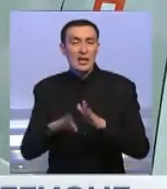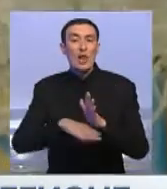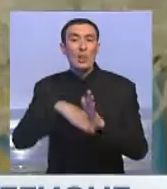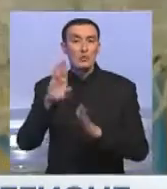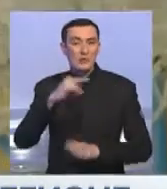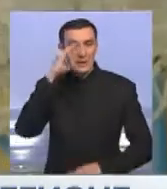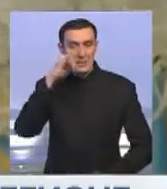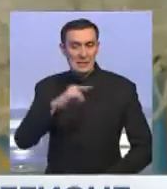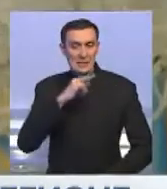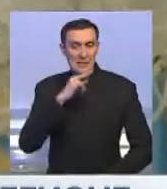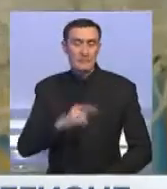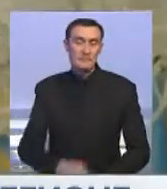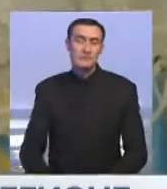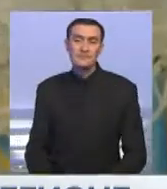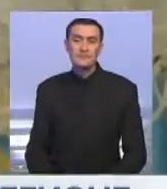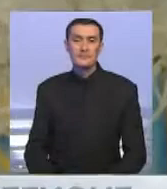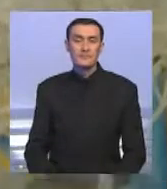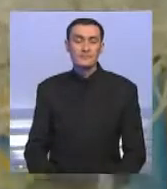Казахстане.